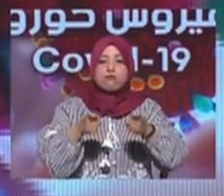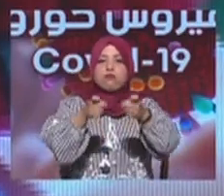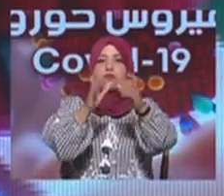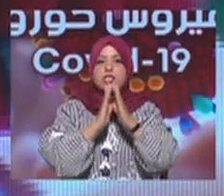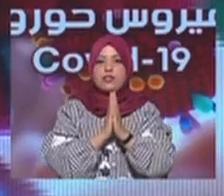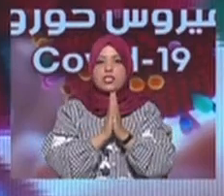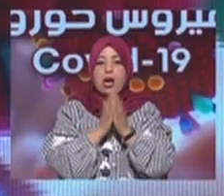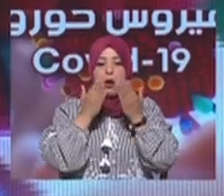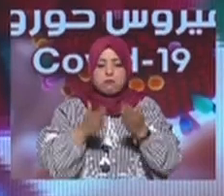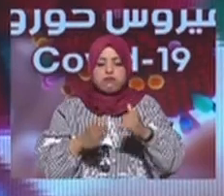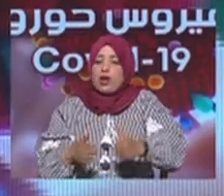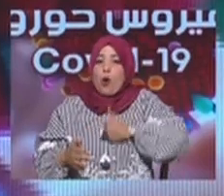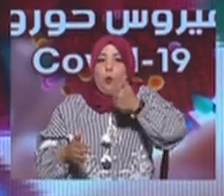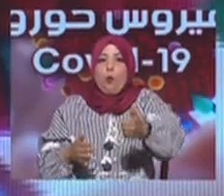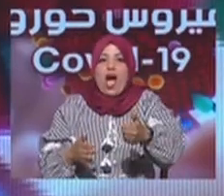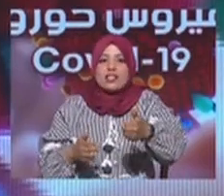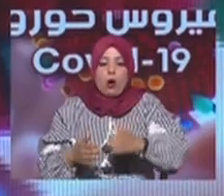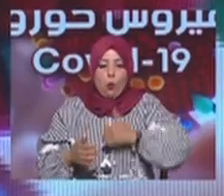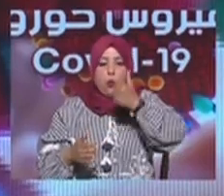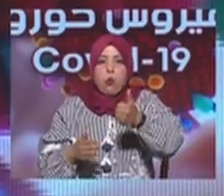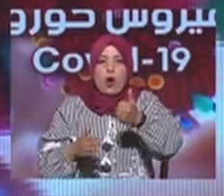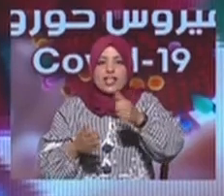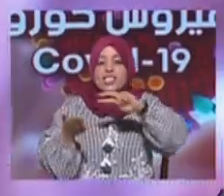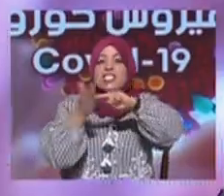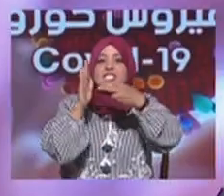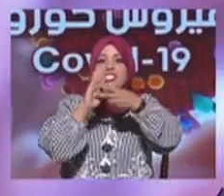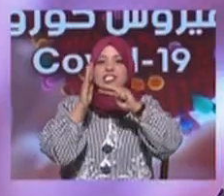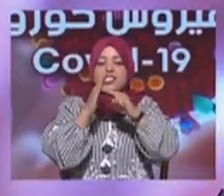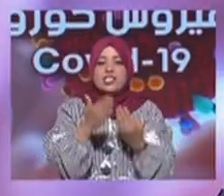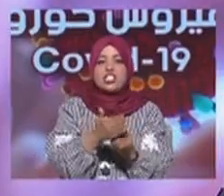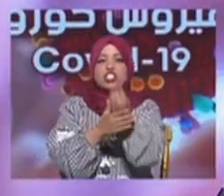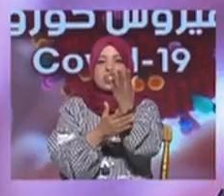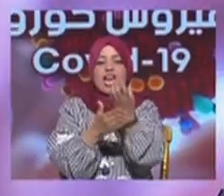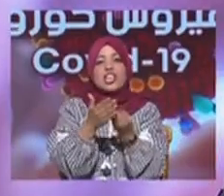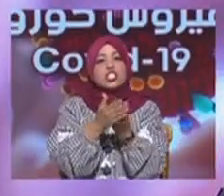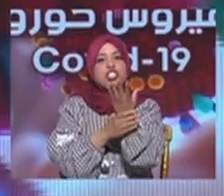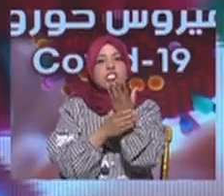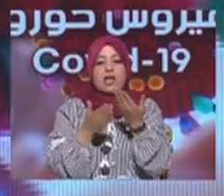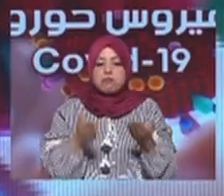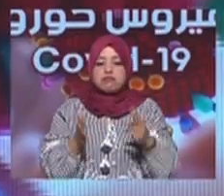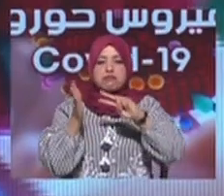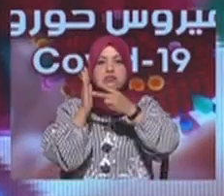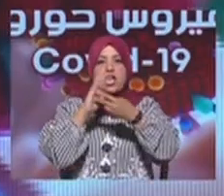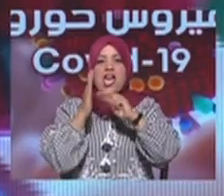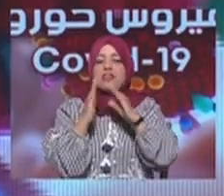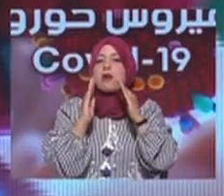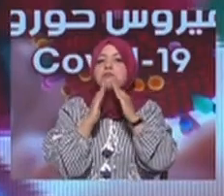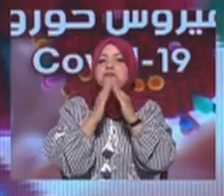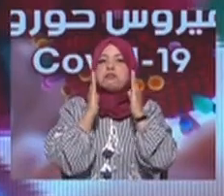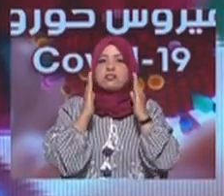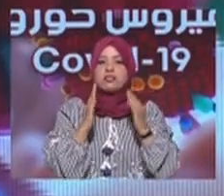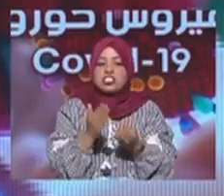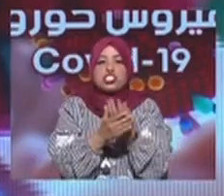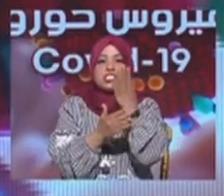استنبطتها انا وحدي، دونك سي بور سا سي اون بروميير فوالا، دونك سي اون تكنيك ميزون تسمى معناها بروتوكول